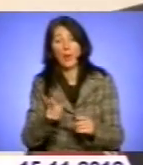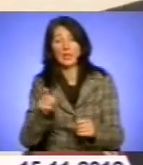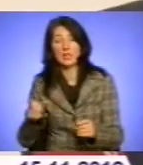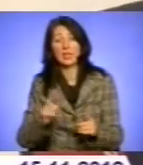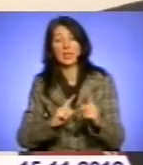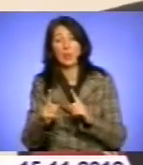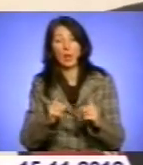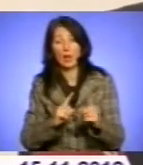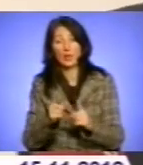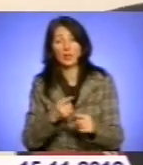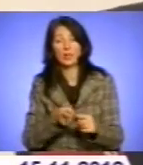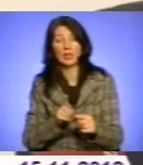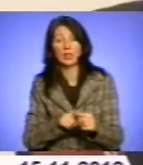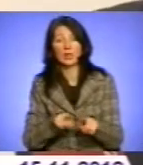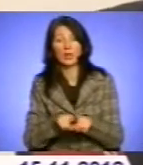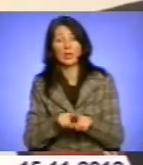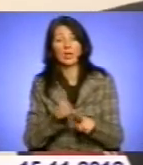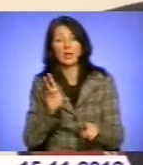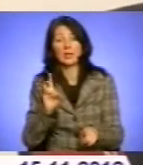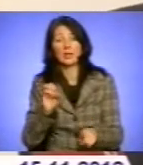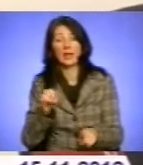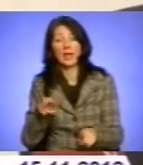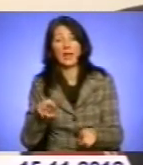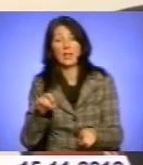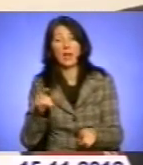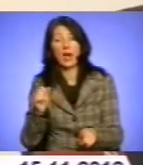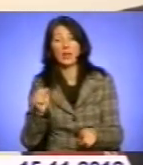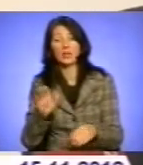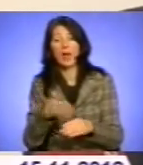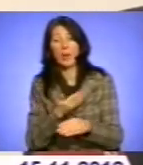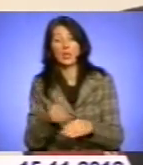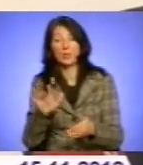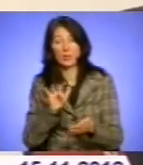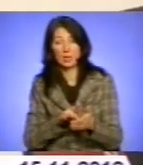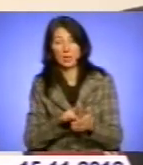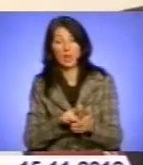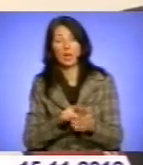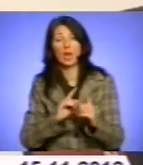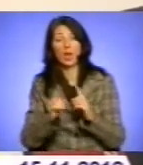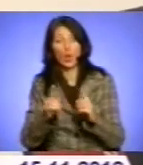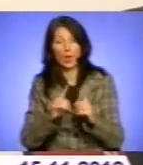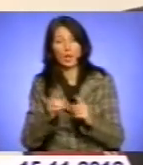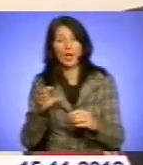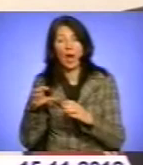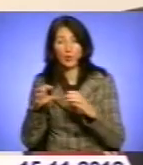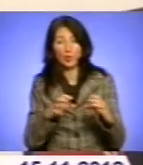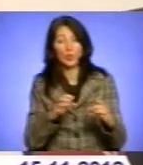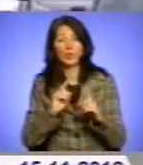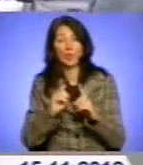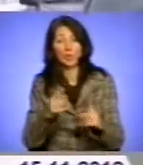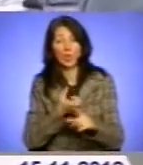них відносяться і нелегали. На міжміських пасажирських перевезеннях регулярних автобусних маршрутів більш ніж 150